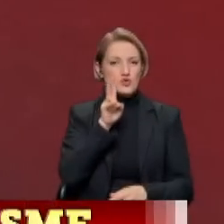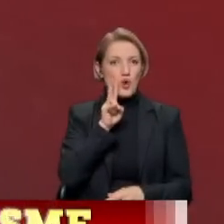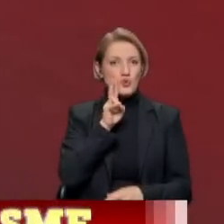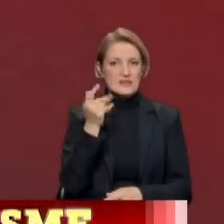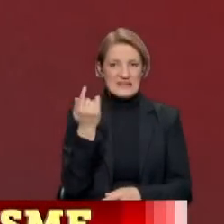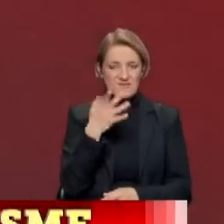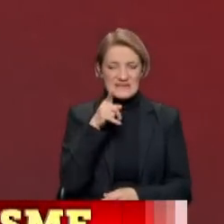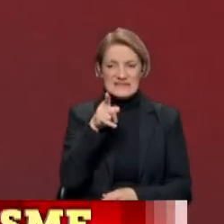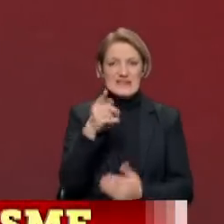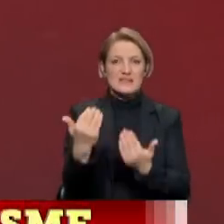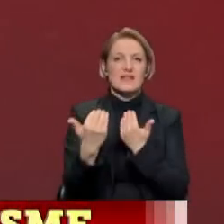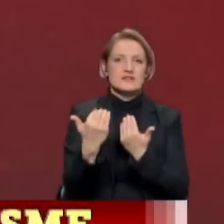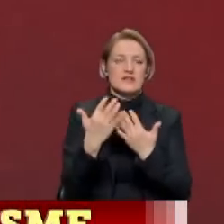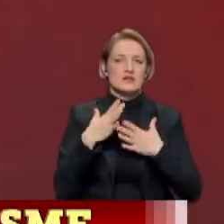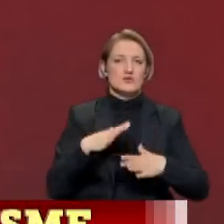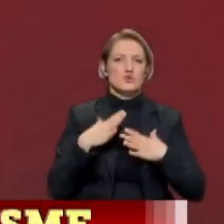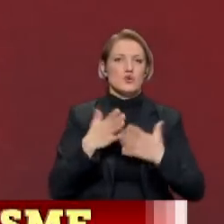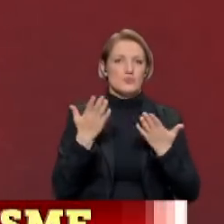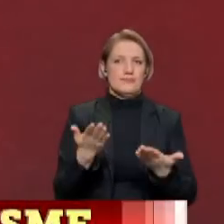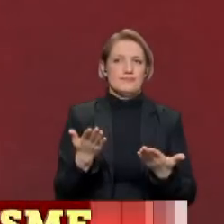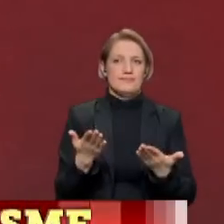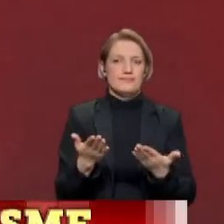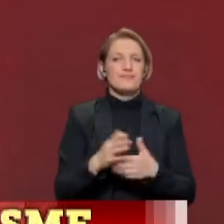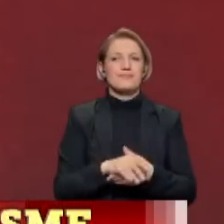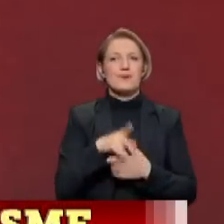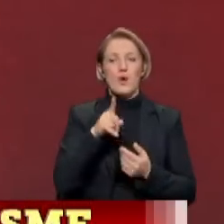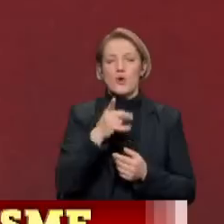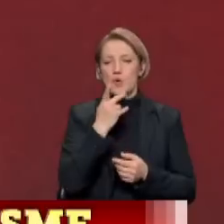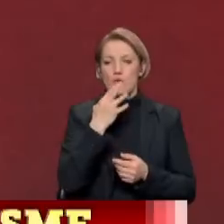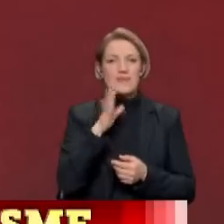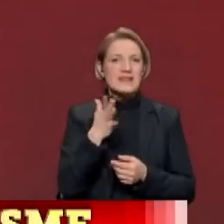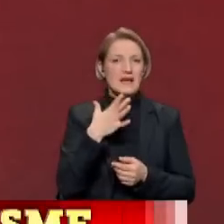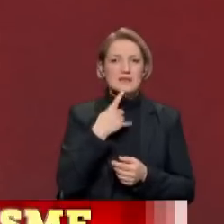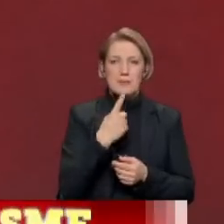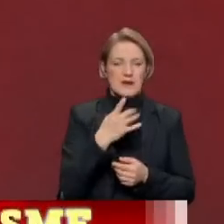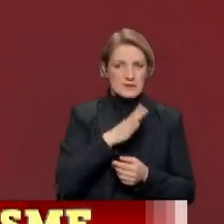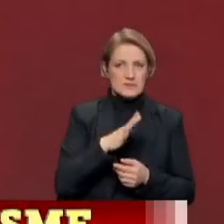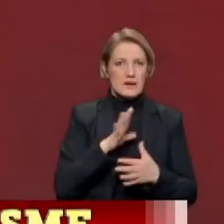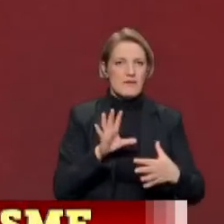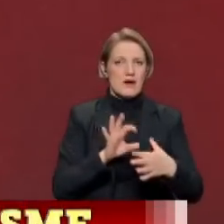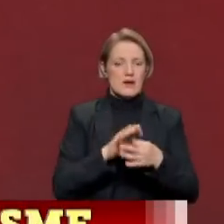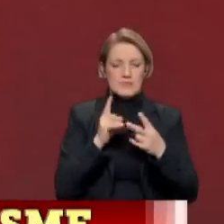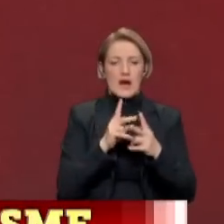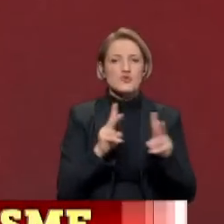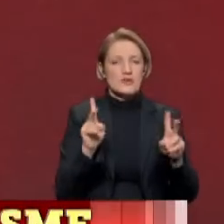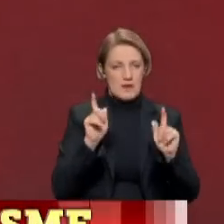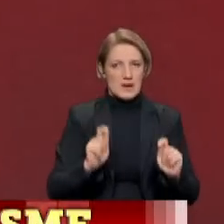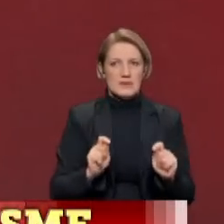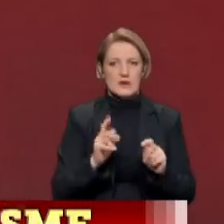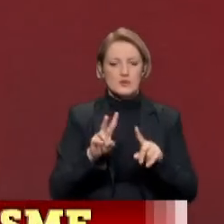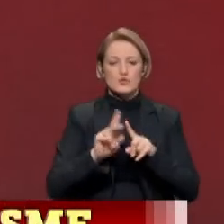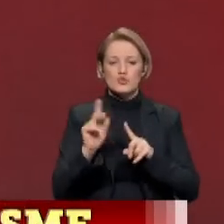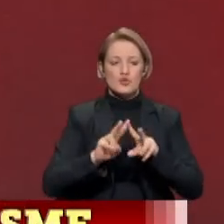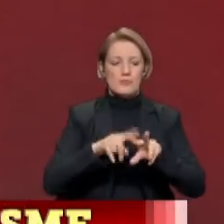sizden destek istiyorum şeklindeydi. Sonra o sözlerle ne demek istediğiyle ilgili bir takım açıklamalar da yapıldı mesela